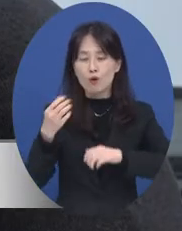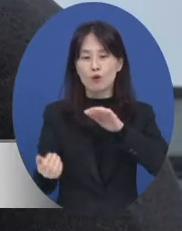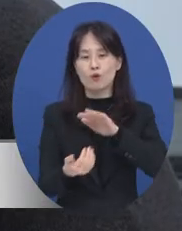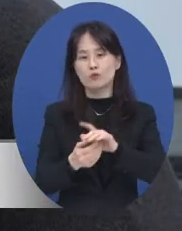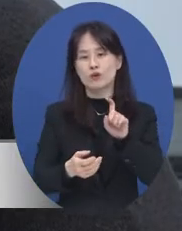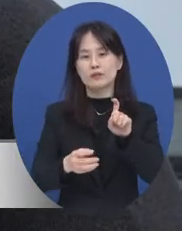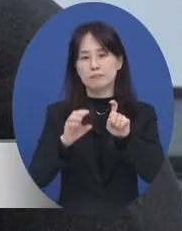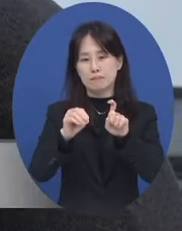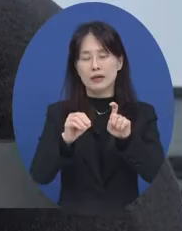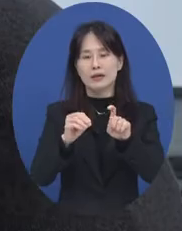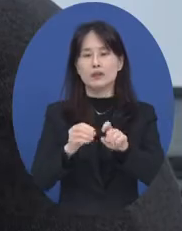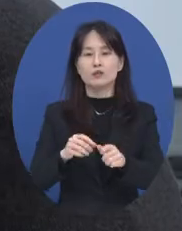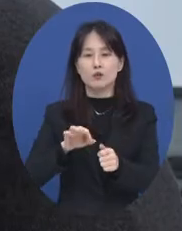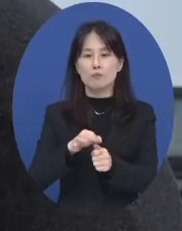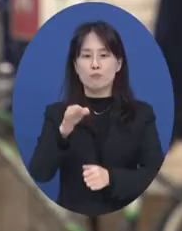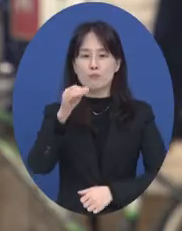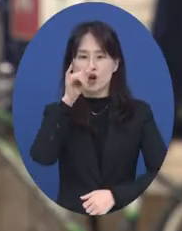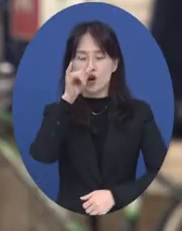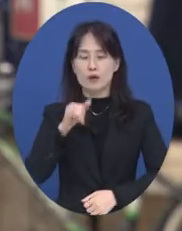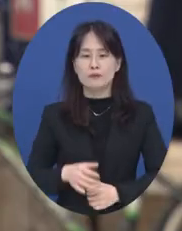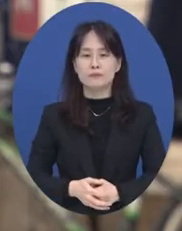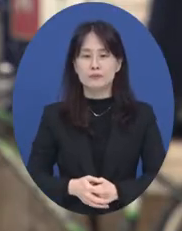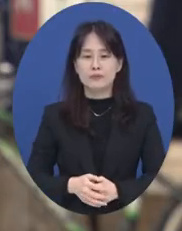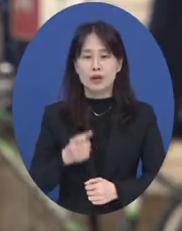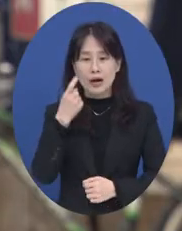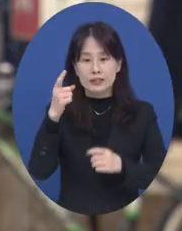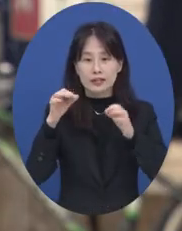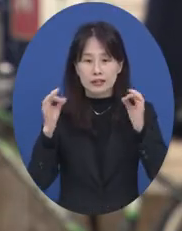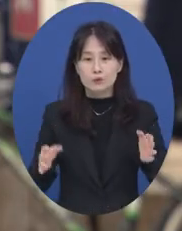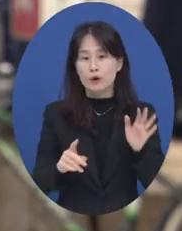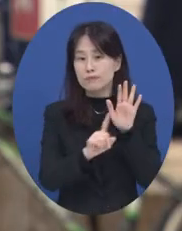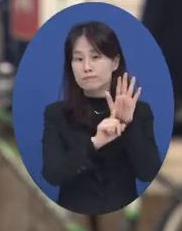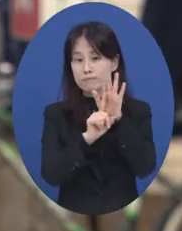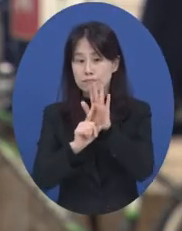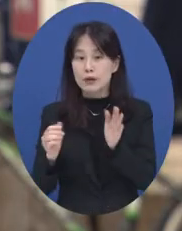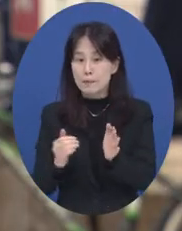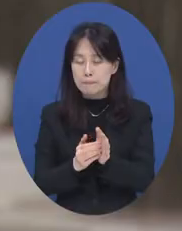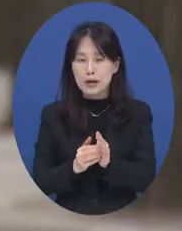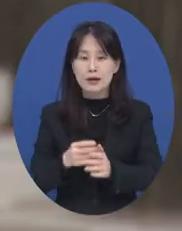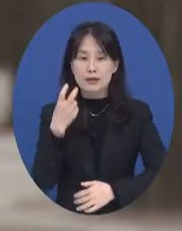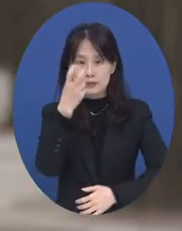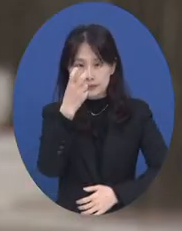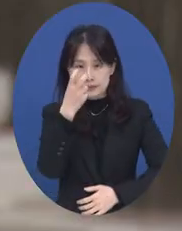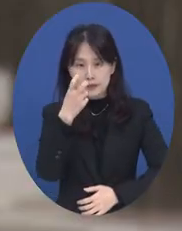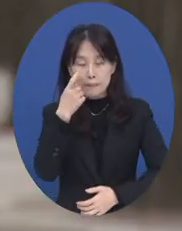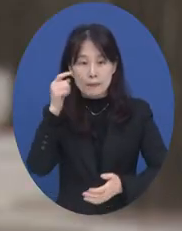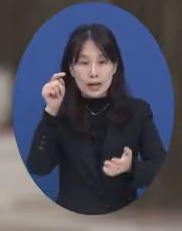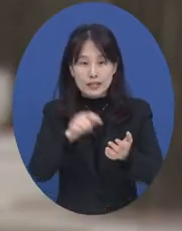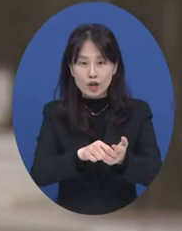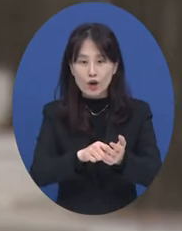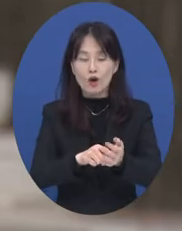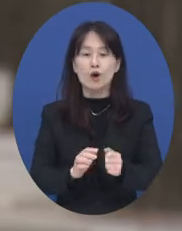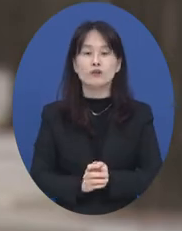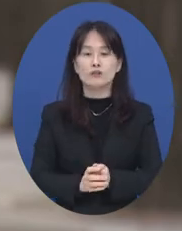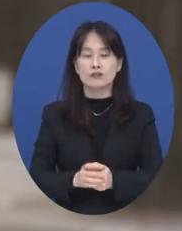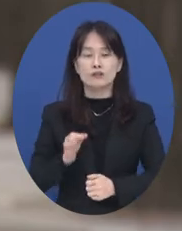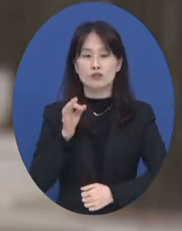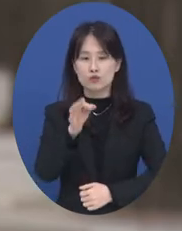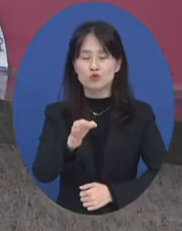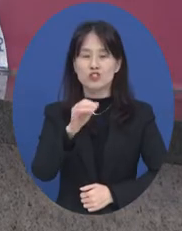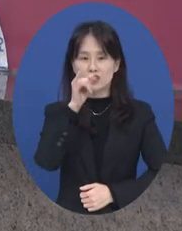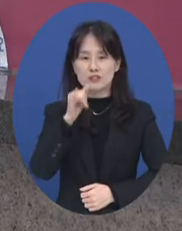10만원의 과태료를 물어야 합니다 한달간의 개도 기간이 끝나고 본격 단속에 따라 과태료가 실제로 9 가 되는